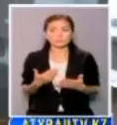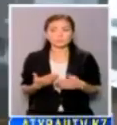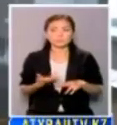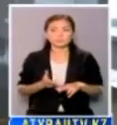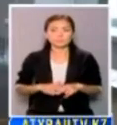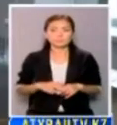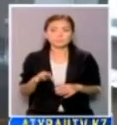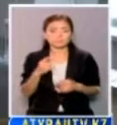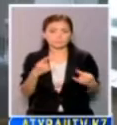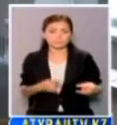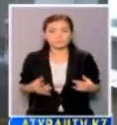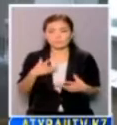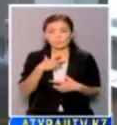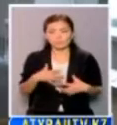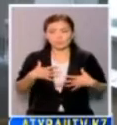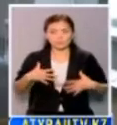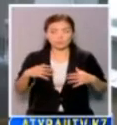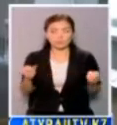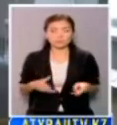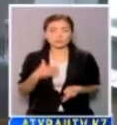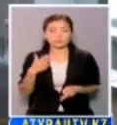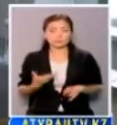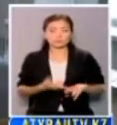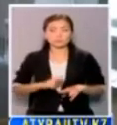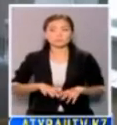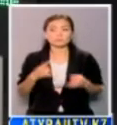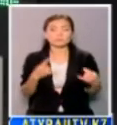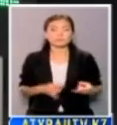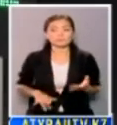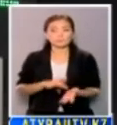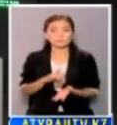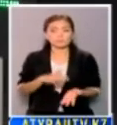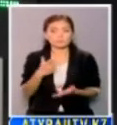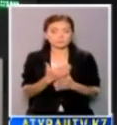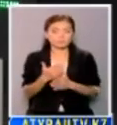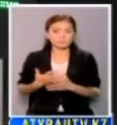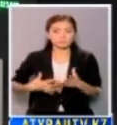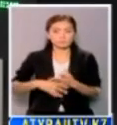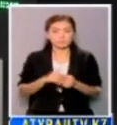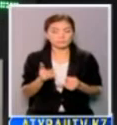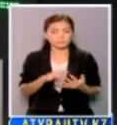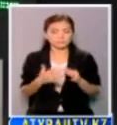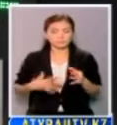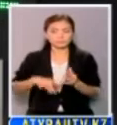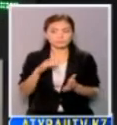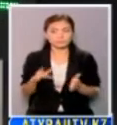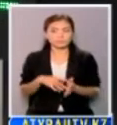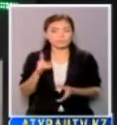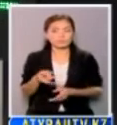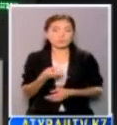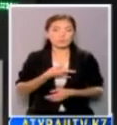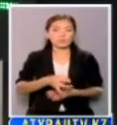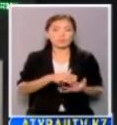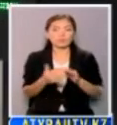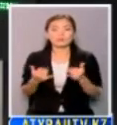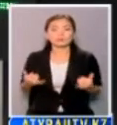как физиотерапия, массаж, дыхательная гимнастика. Реабилитационный центр будет обслуживать не только население города, но и районов.